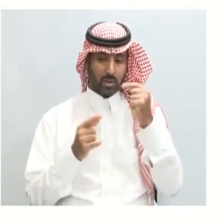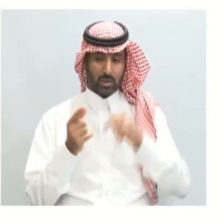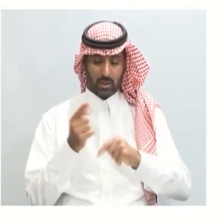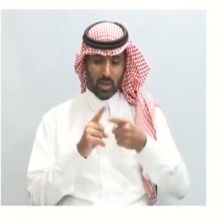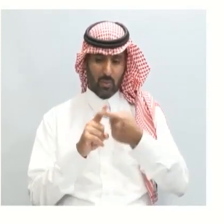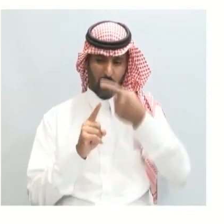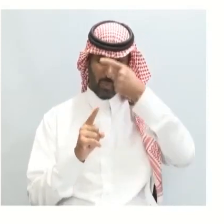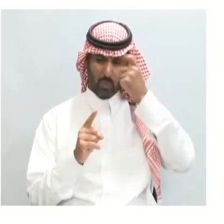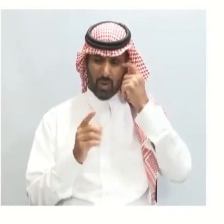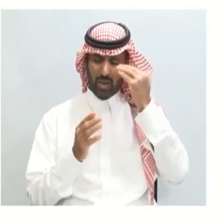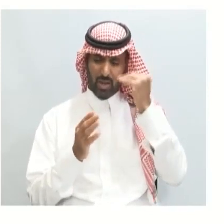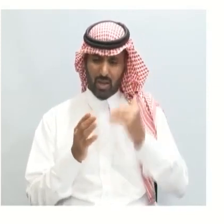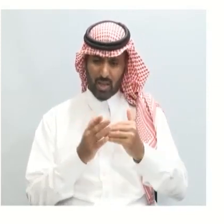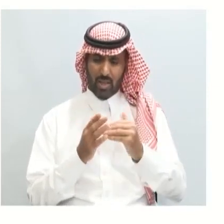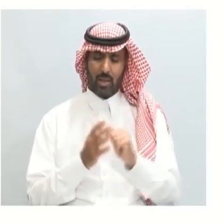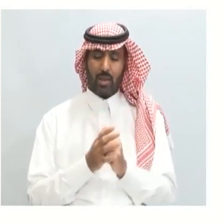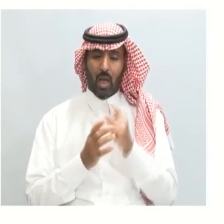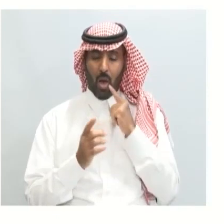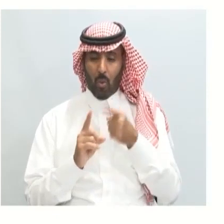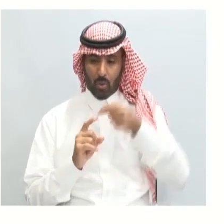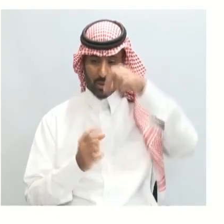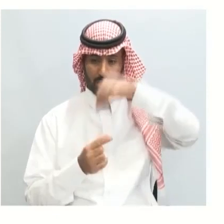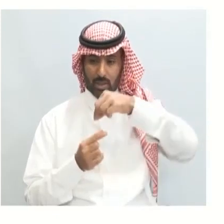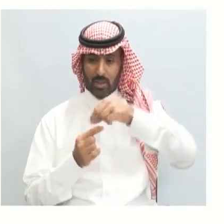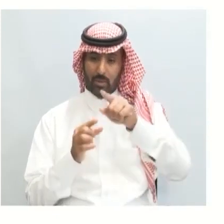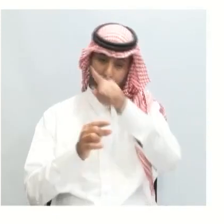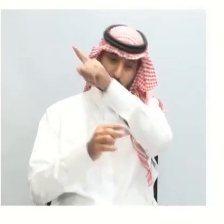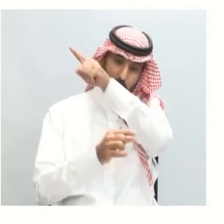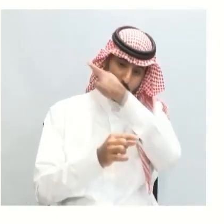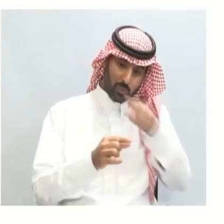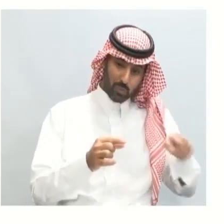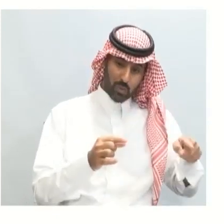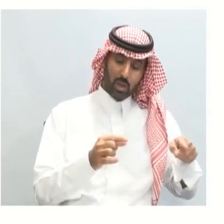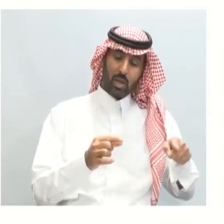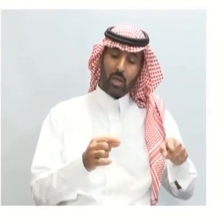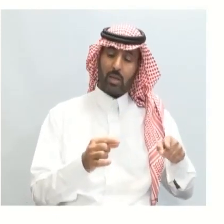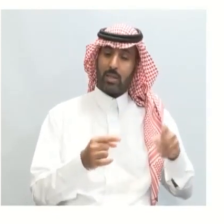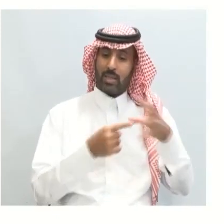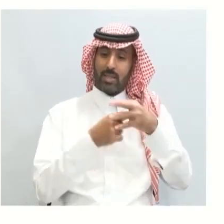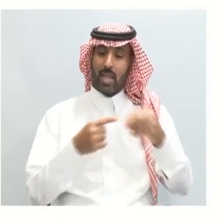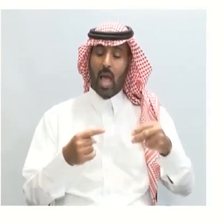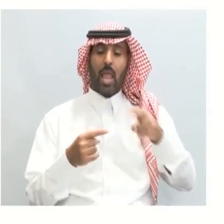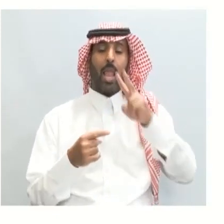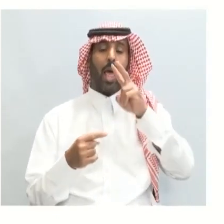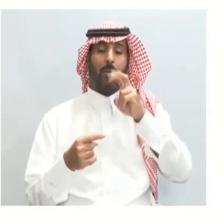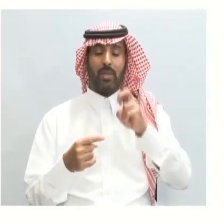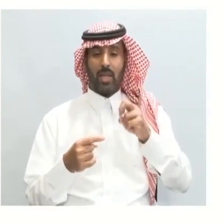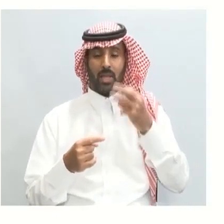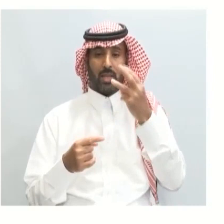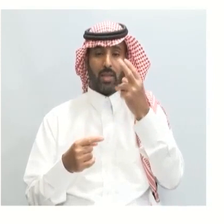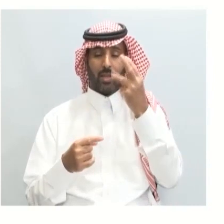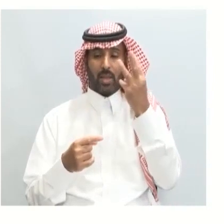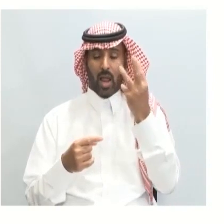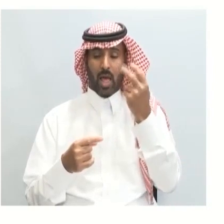الحراره ادنى من الدرجات تم قياسها عن طريق مد الخط ستصبح القيمه سال 273 سال